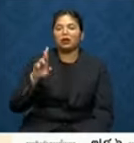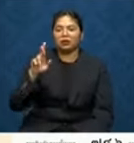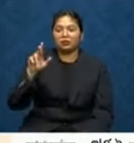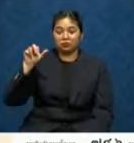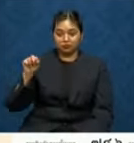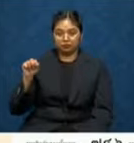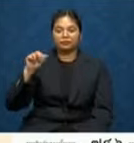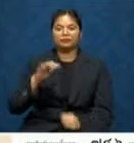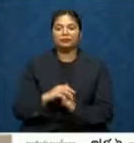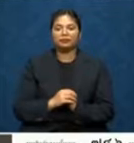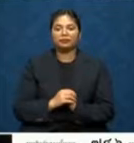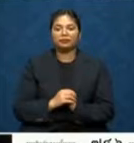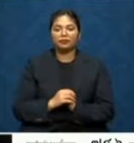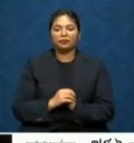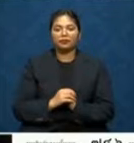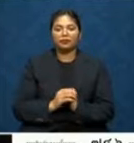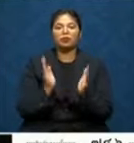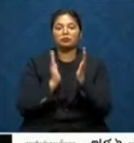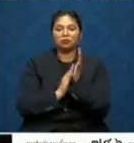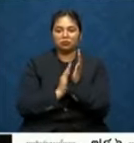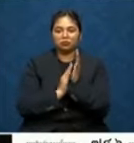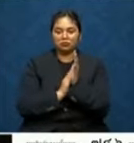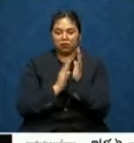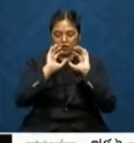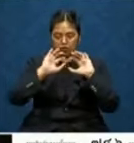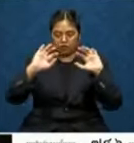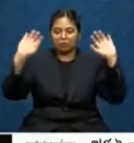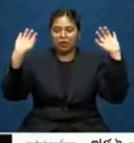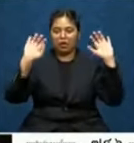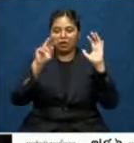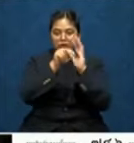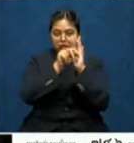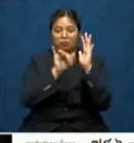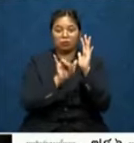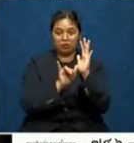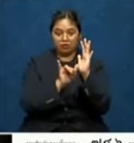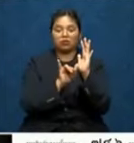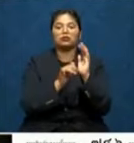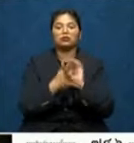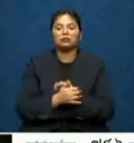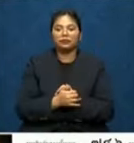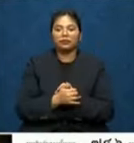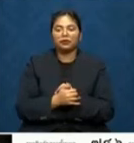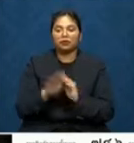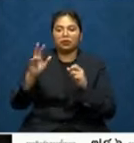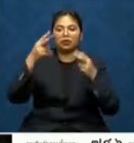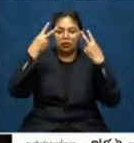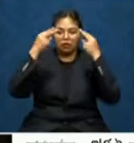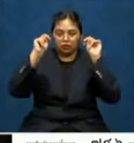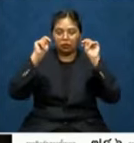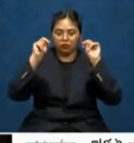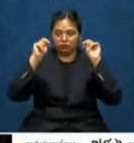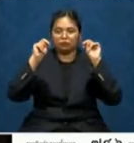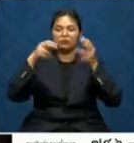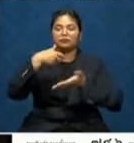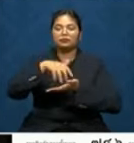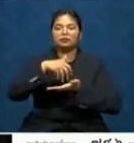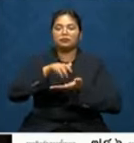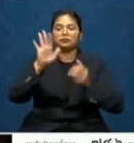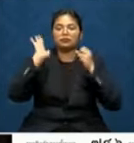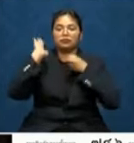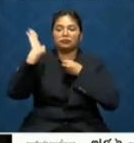ก่อนอื่นผมต้องขอชื่นชมนโยบายของรัฐบาลท่านนายกรัฐมนตรีท่านเศรษฐาทวีสิน